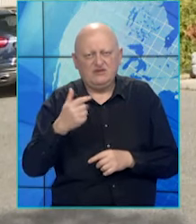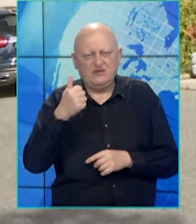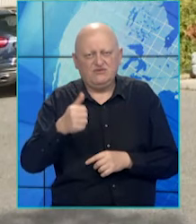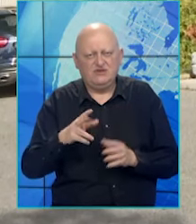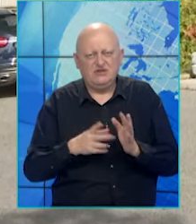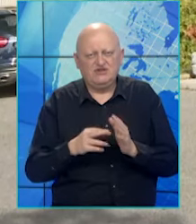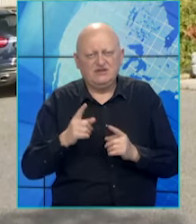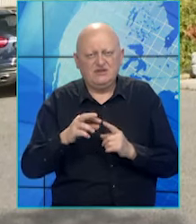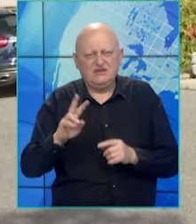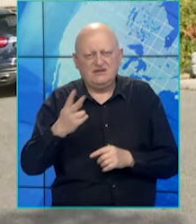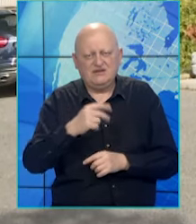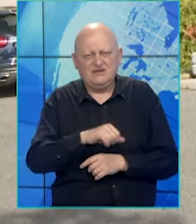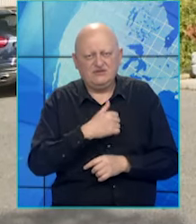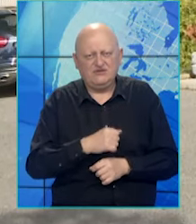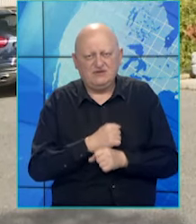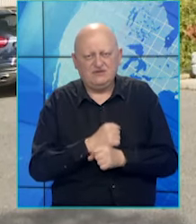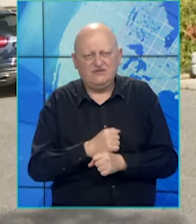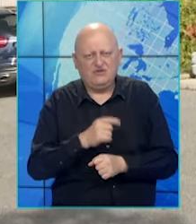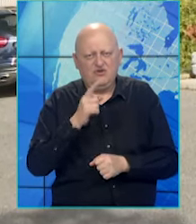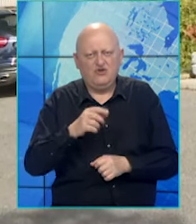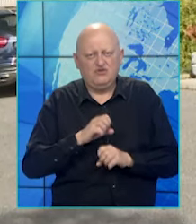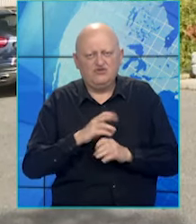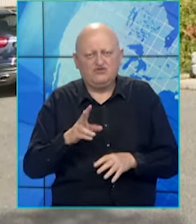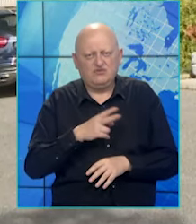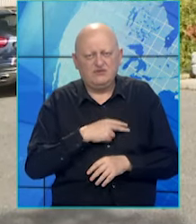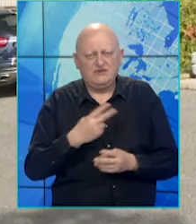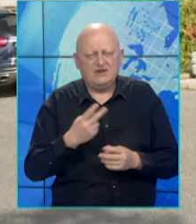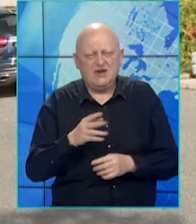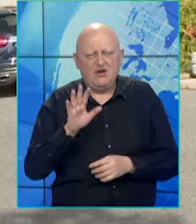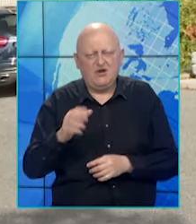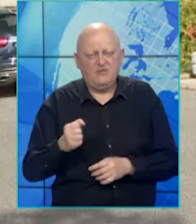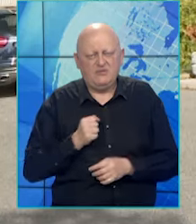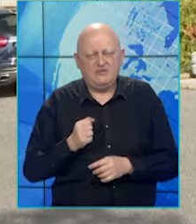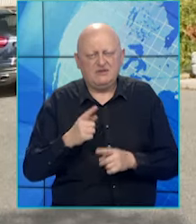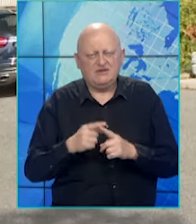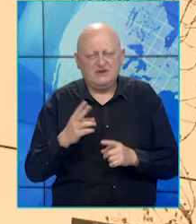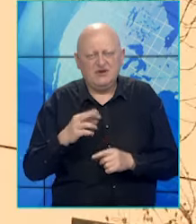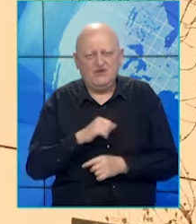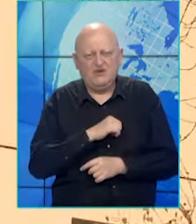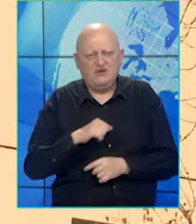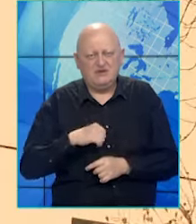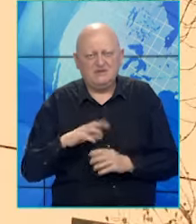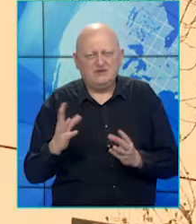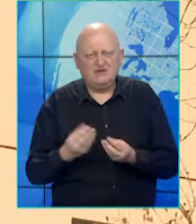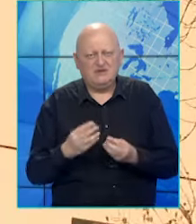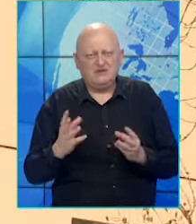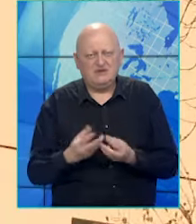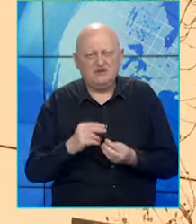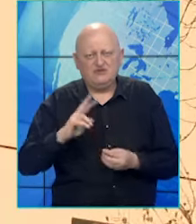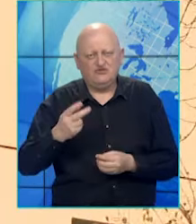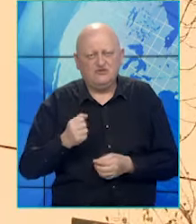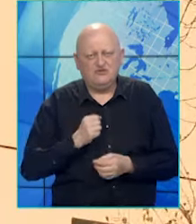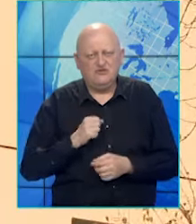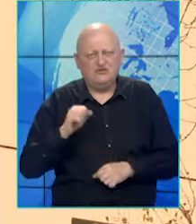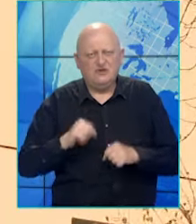Lovrić na 1, te Nedža Tinjak na 12 godina zatvora. Oni su proglašeni krivim da su kao pripadnici HVO-a sami, zajedno ili